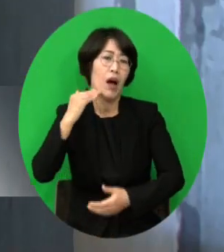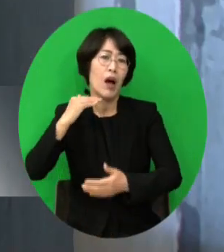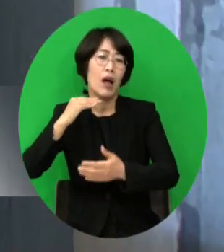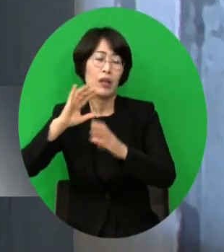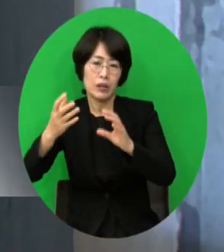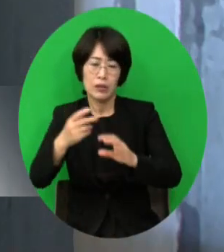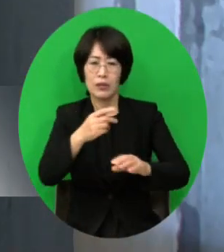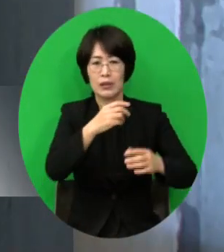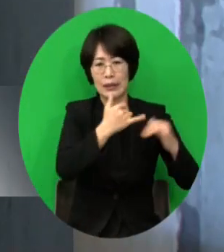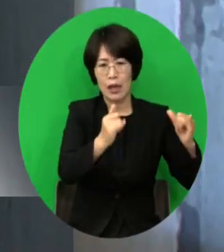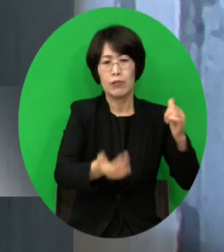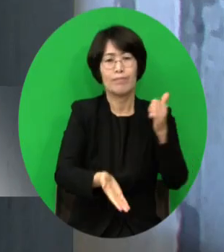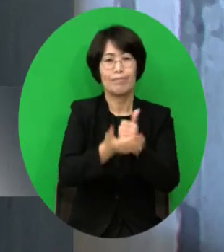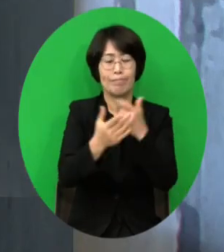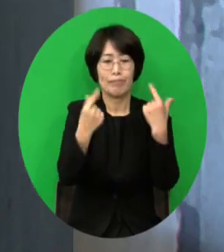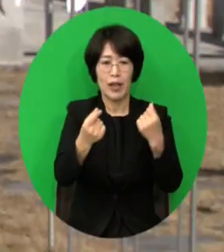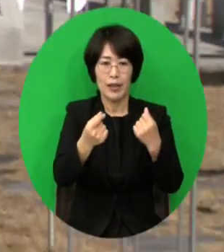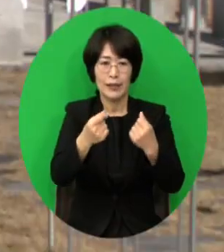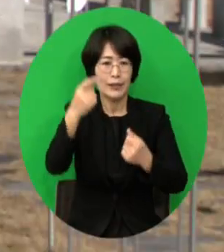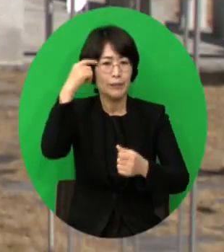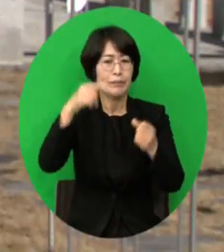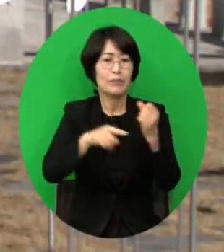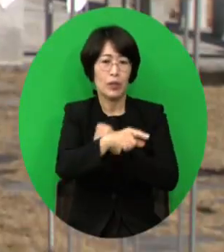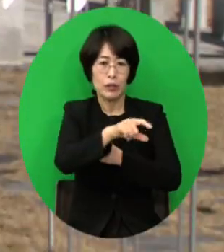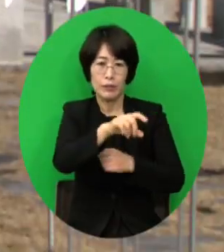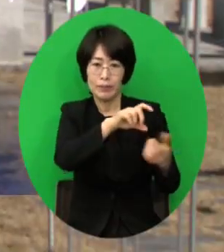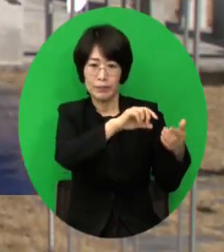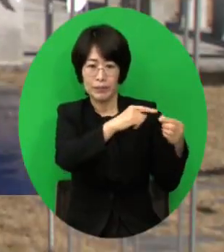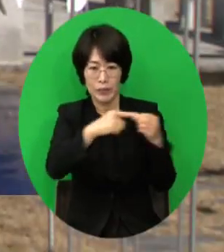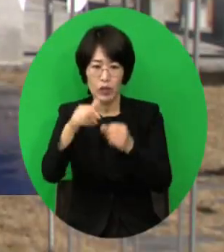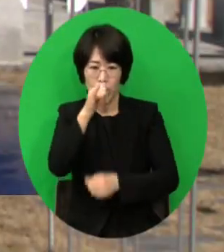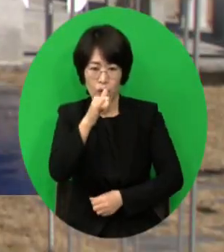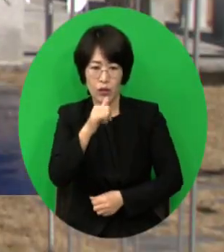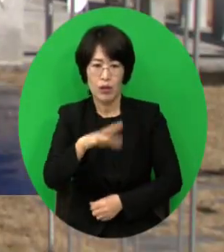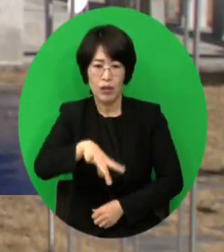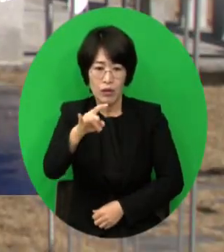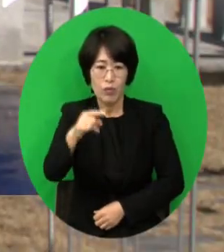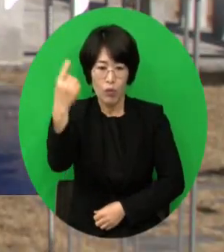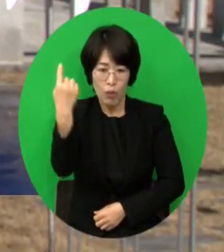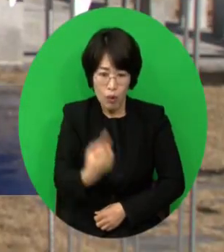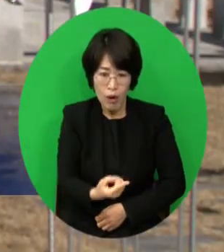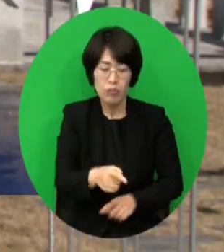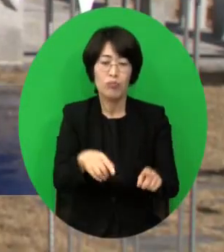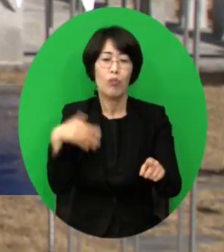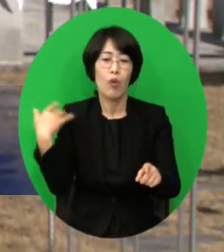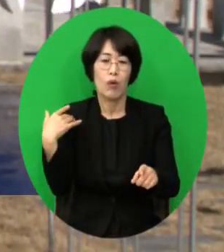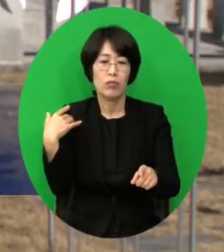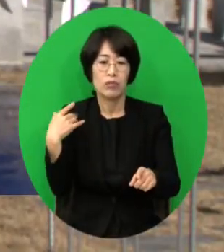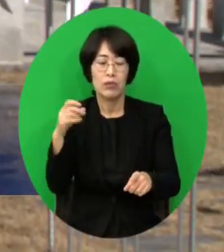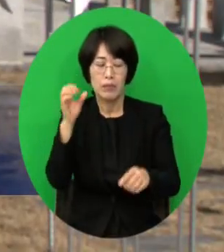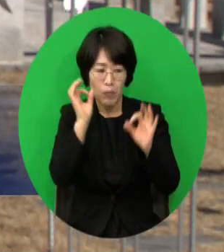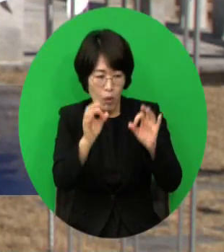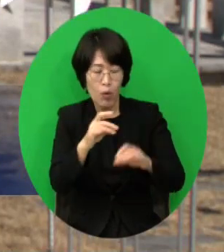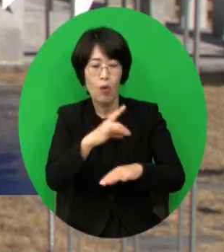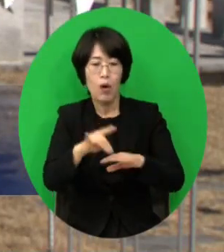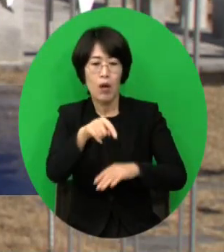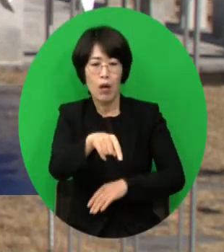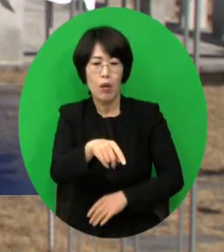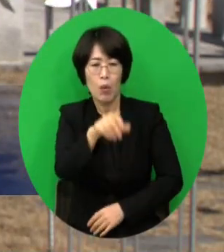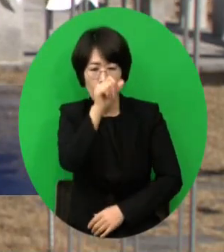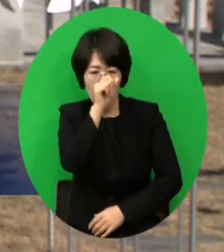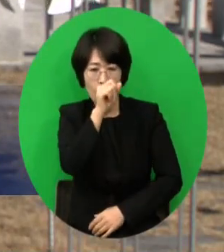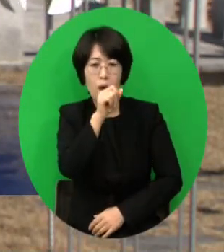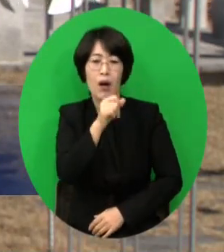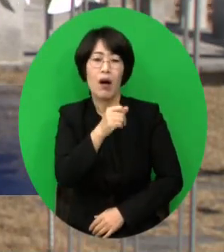글도 이곳에서 볼 수 있습니다. 여기까지 올 때는 모르고 오셨는데 해남에 이런 지역에 이런